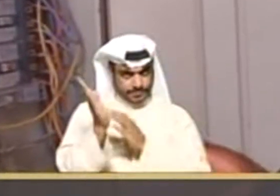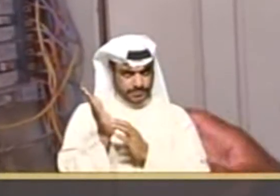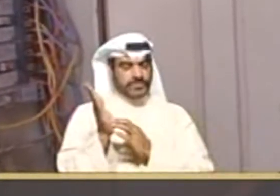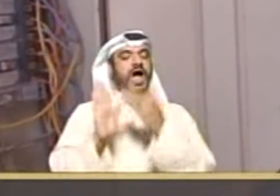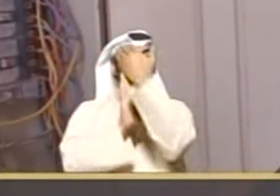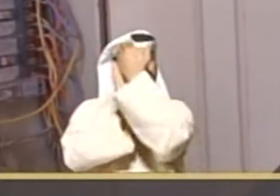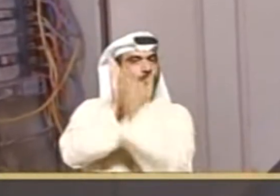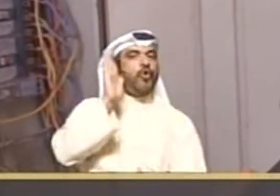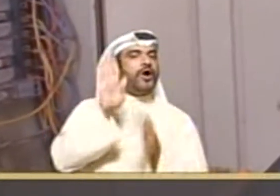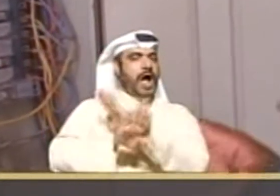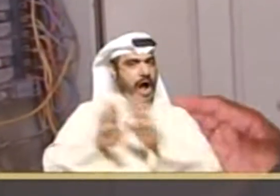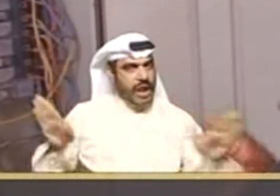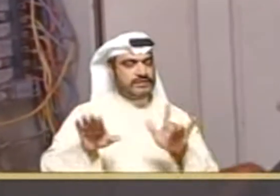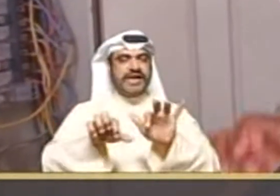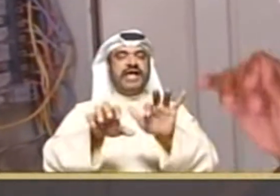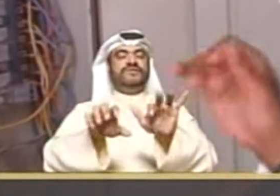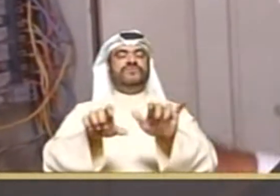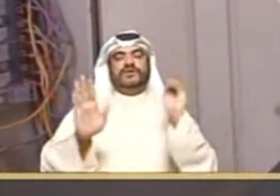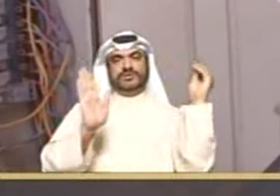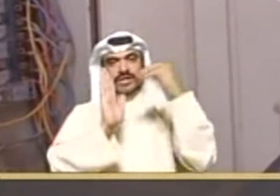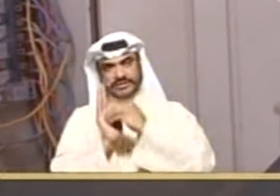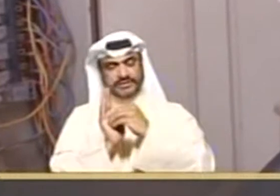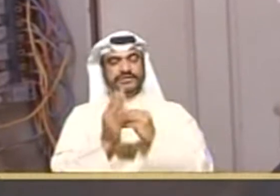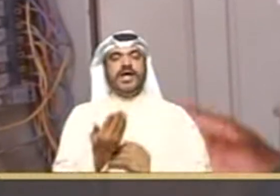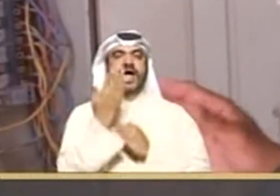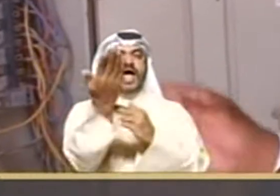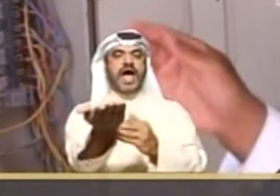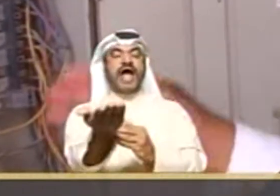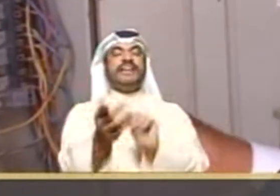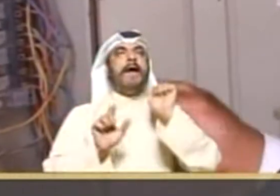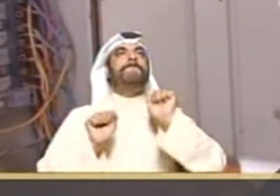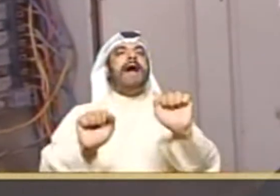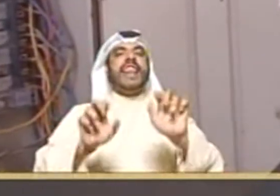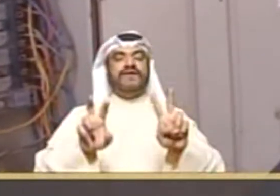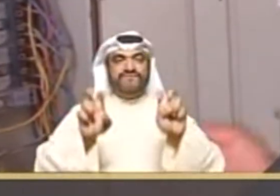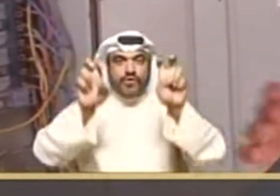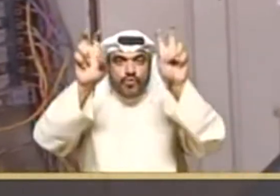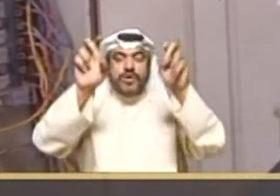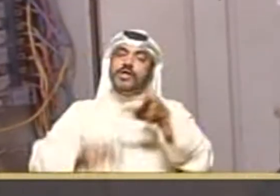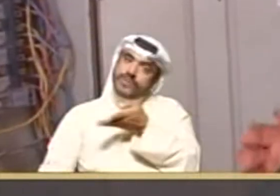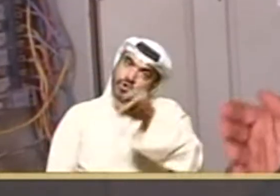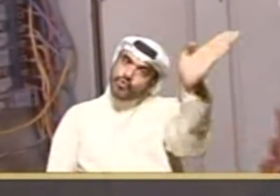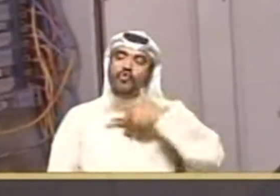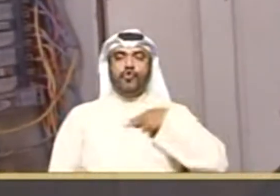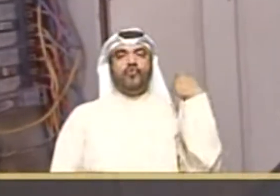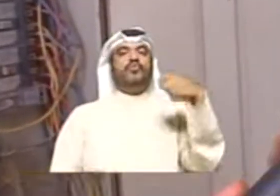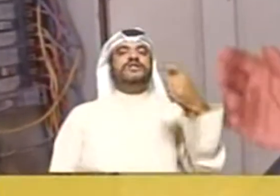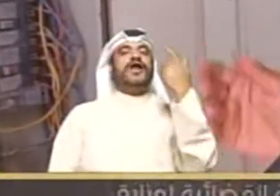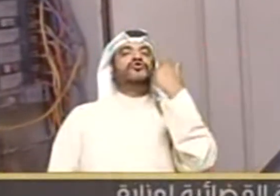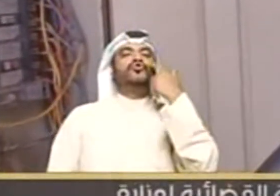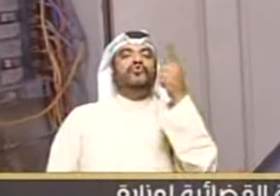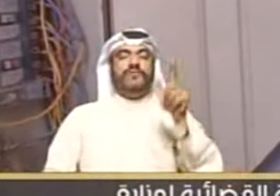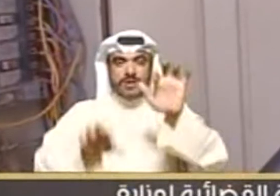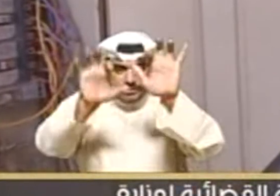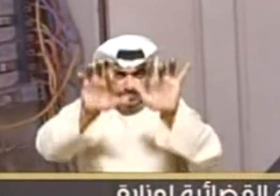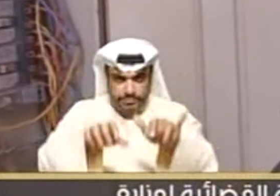بلوك على السيستم، زين نعطي نسخة حق المخالف، وهو أول ما ياخذ النسخة يراجع الوزارة، يراجع الوزارة